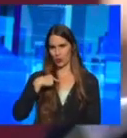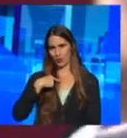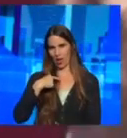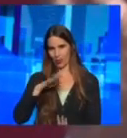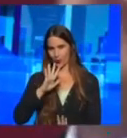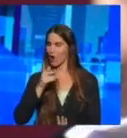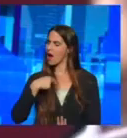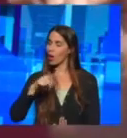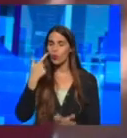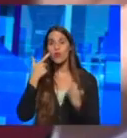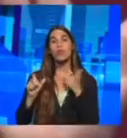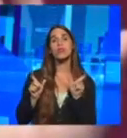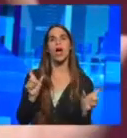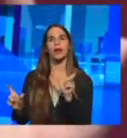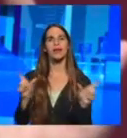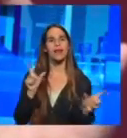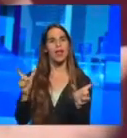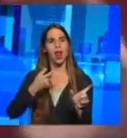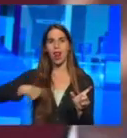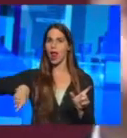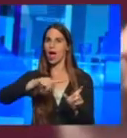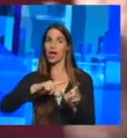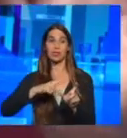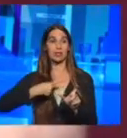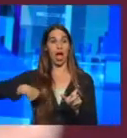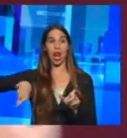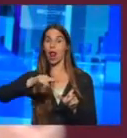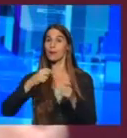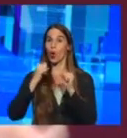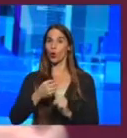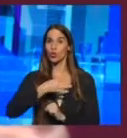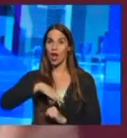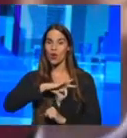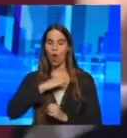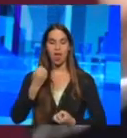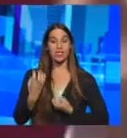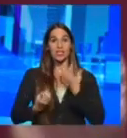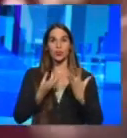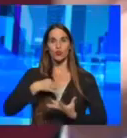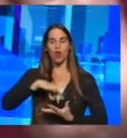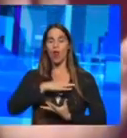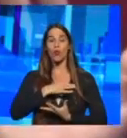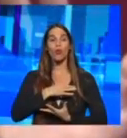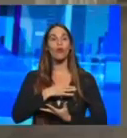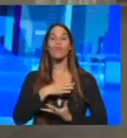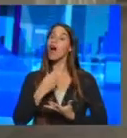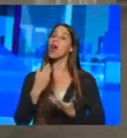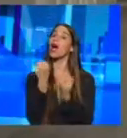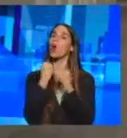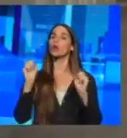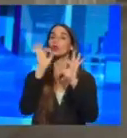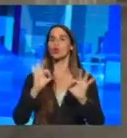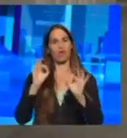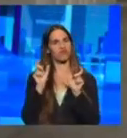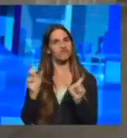We will defend our common security. our shared prosperity and our sacred liberty. עד